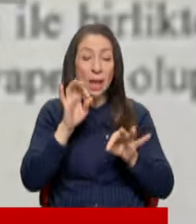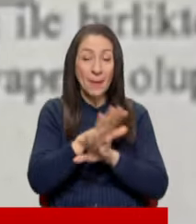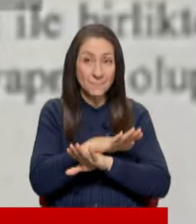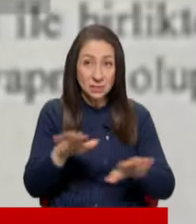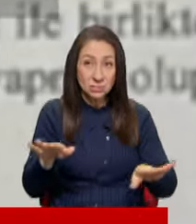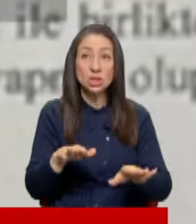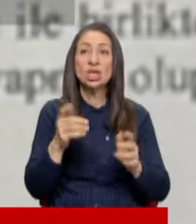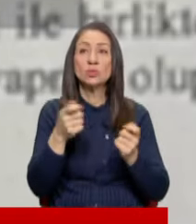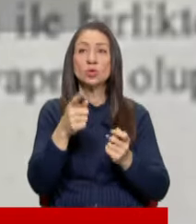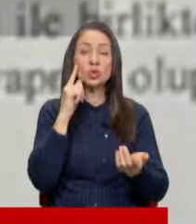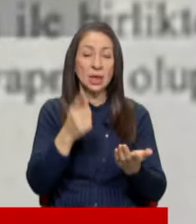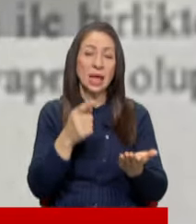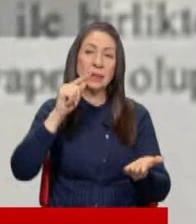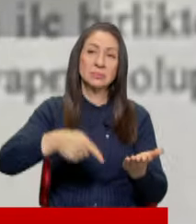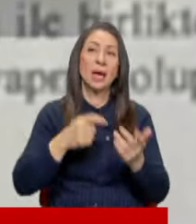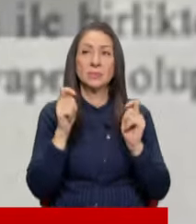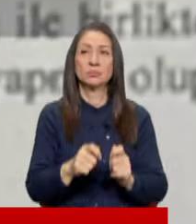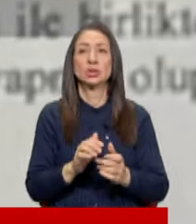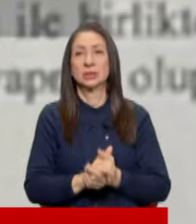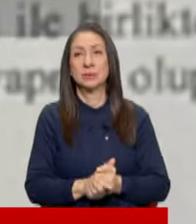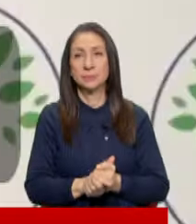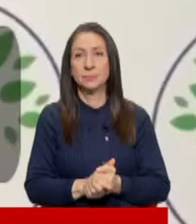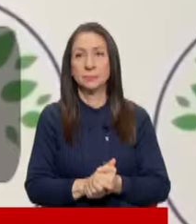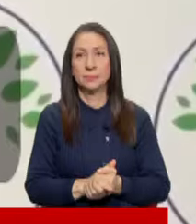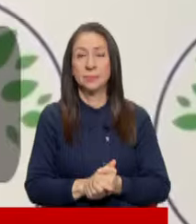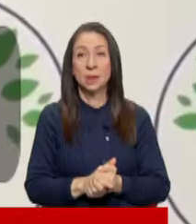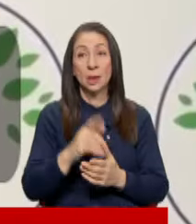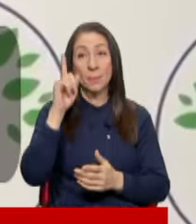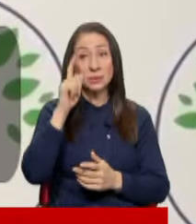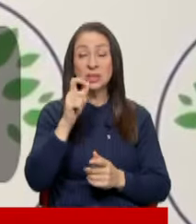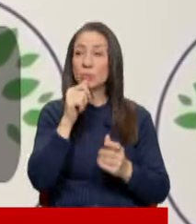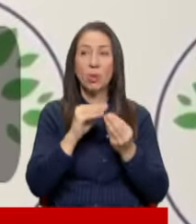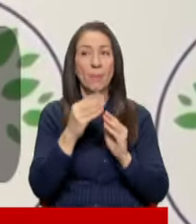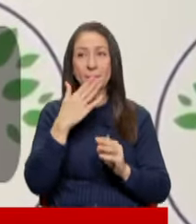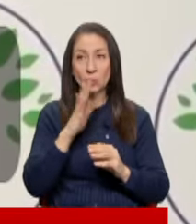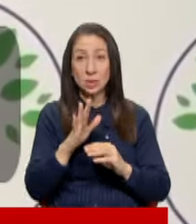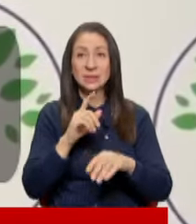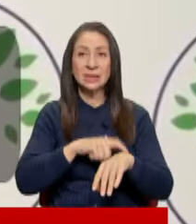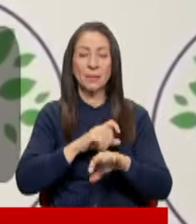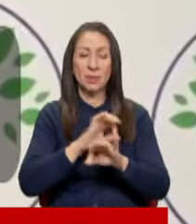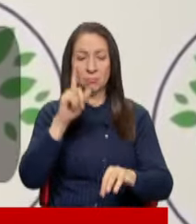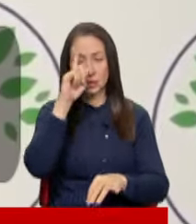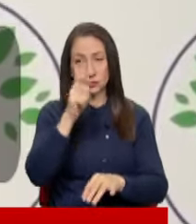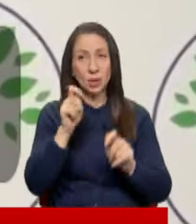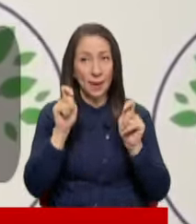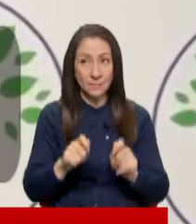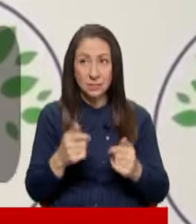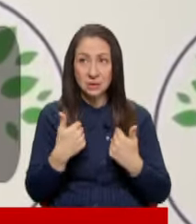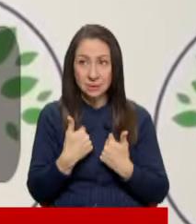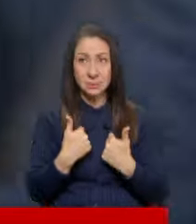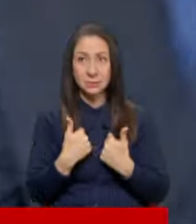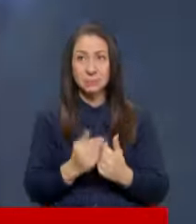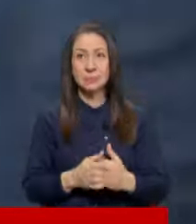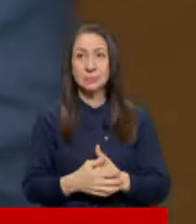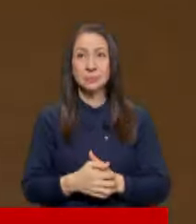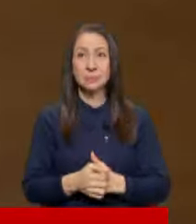tamamlanmış iş bu tutanak tarafımızca imza altına alınmıştır başvurumuz hiçbir sıkıntı yok Zamanında başvurumuzu ymış